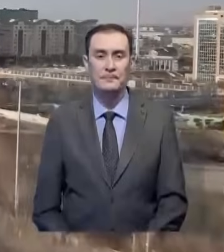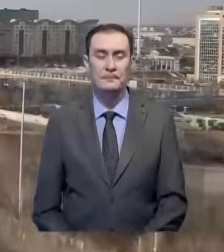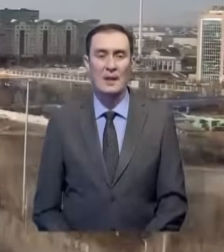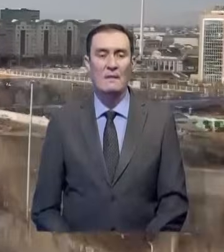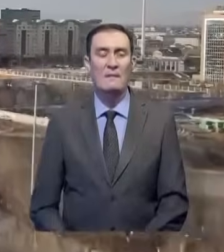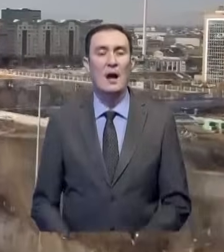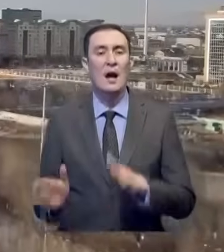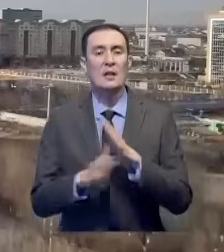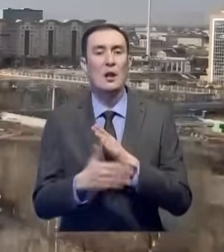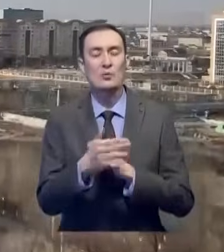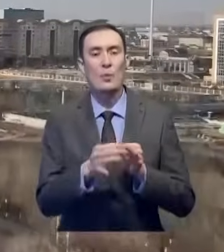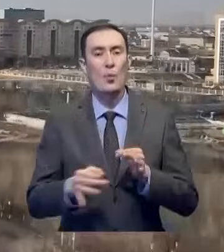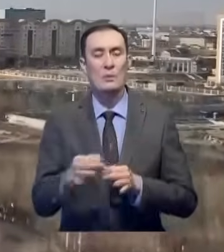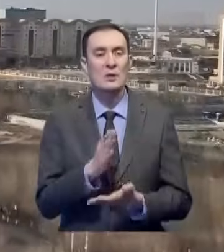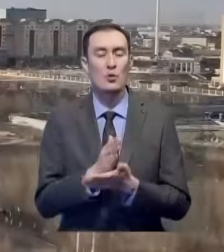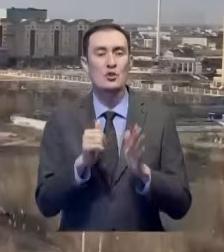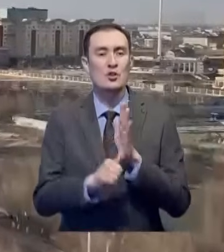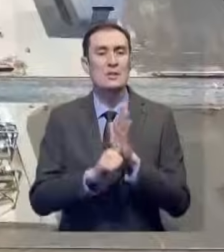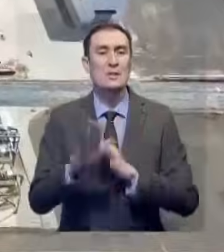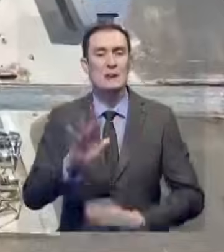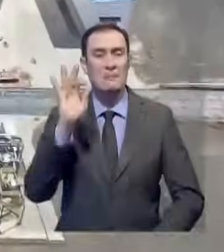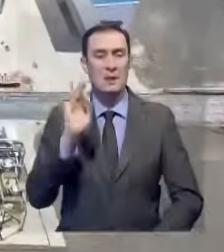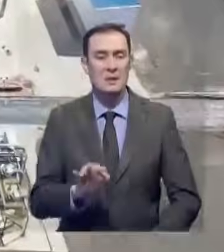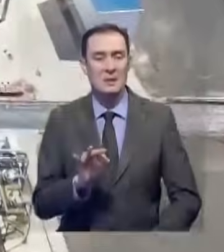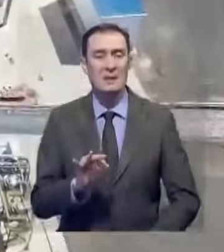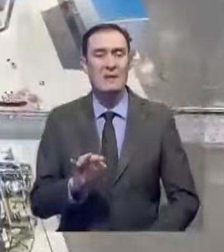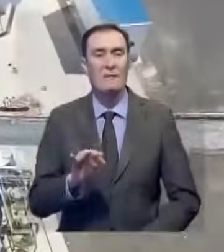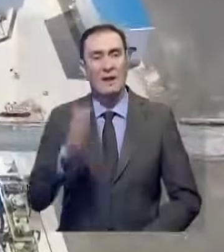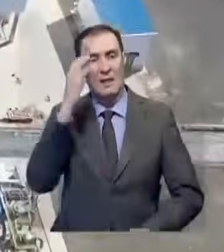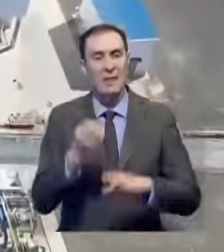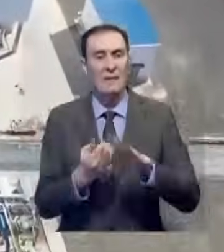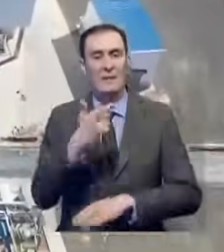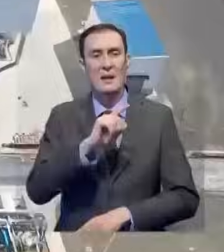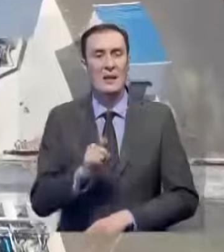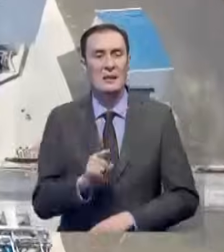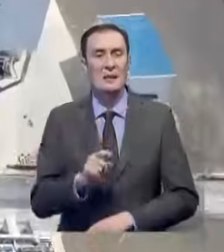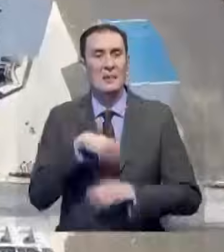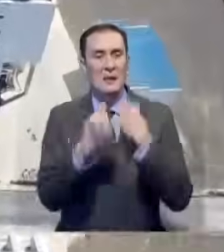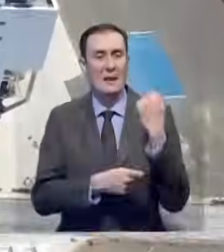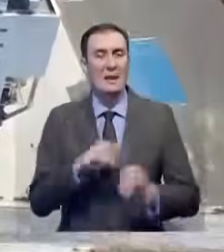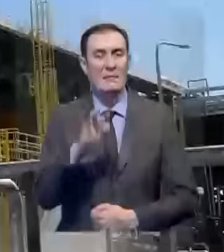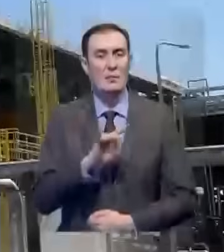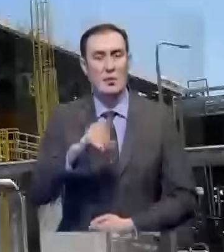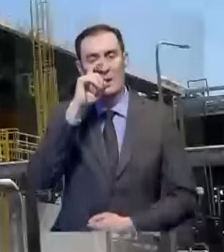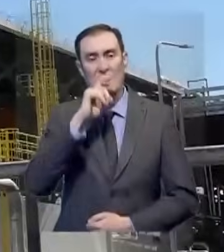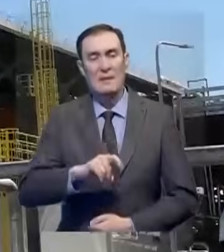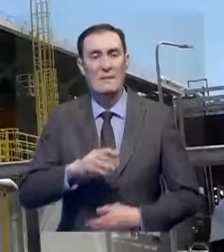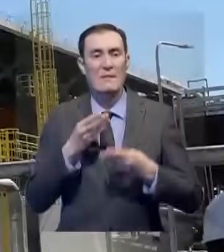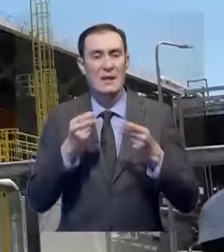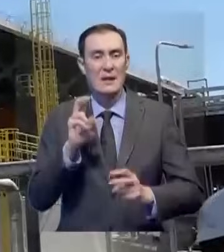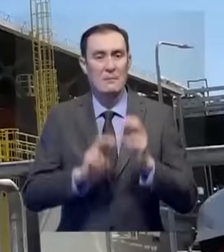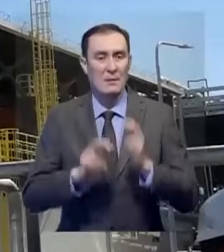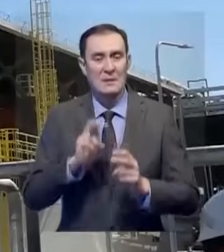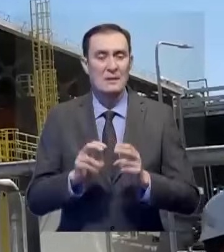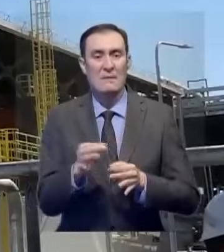В Атырауской области сосредоточено 65% всего углеводородного сырья республики. Но негативное влияние нефтяной